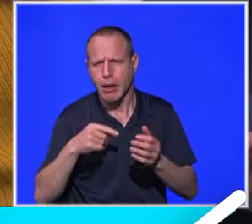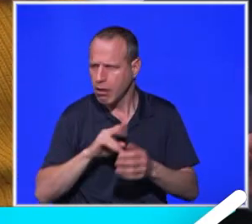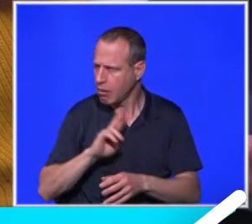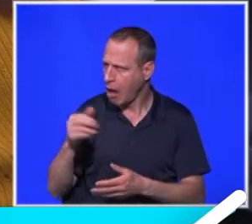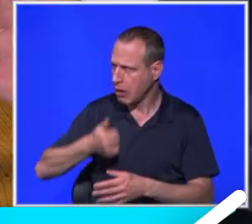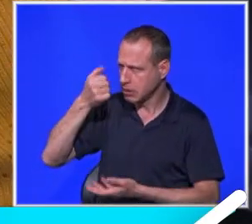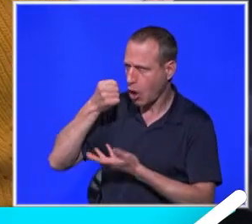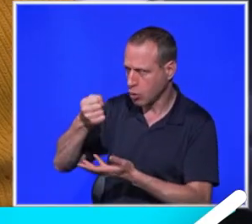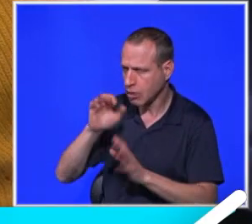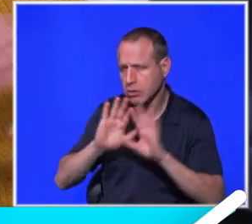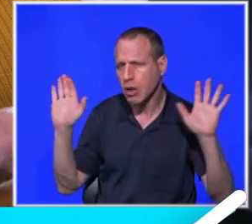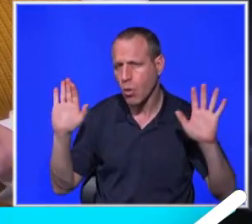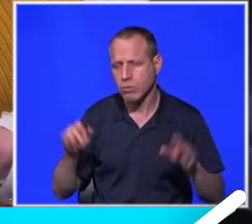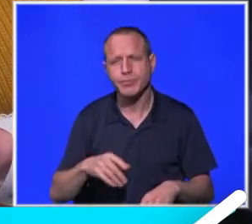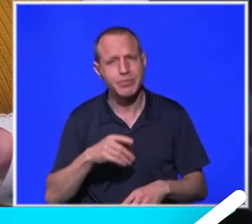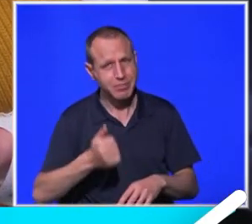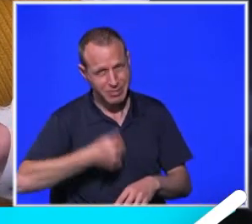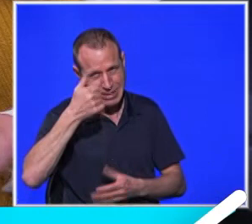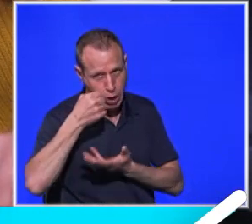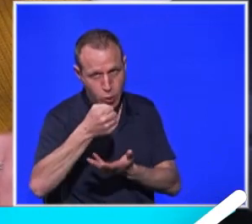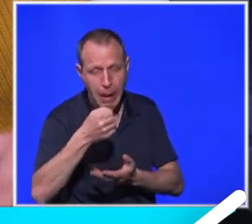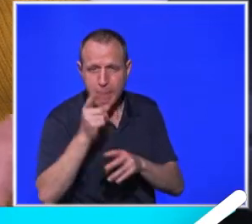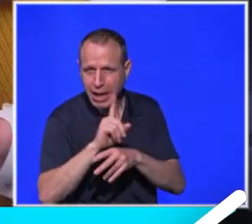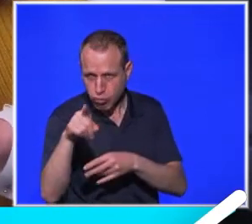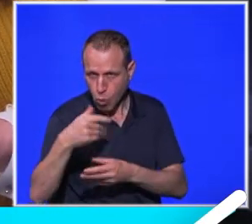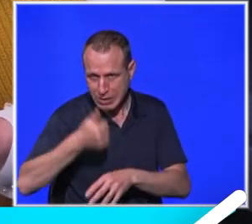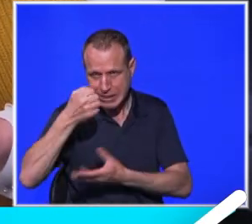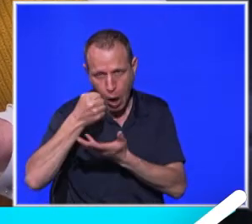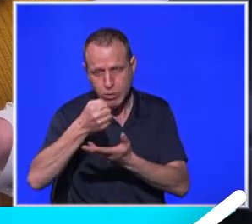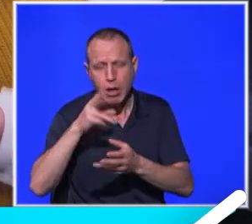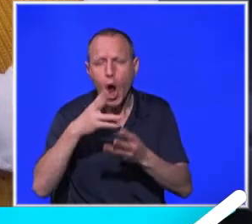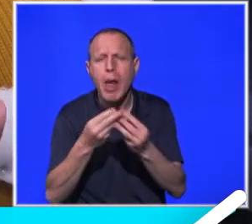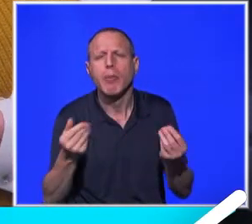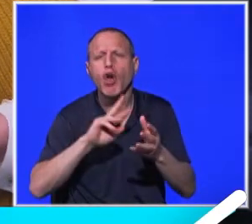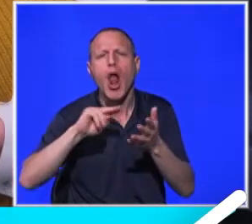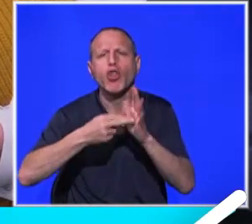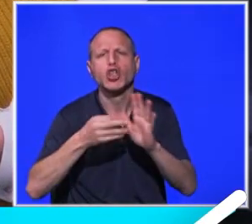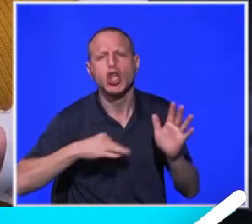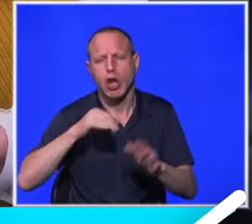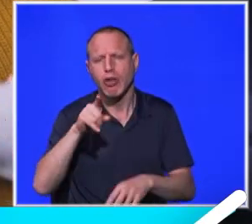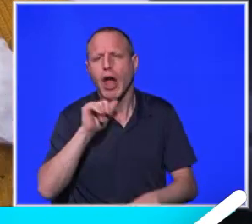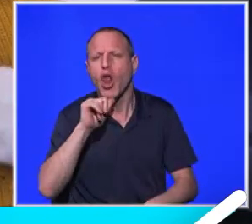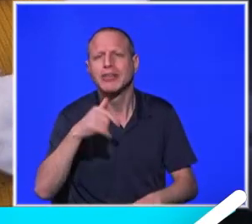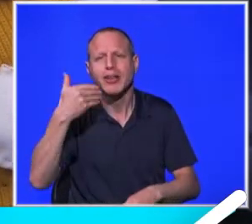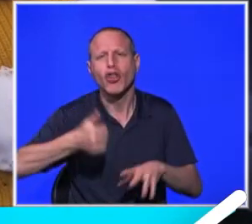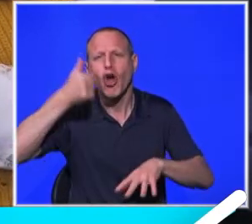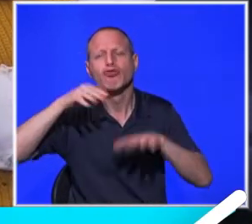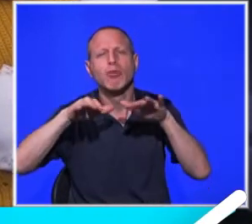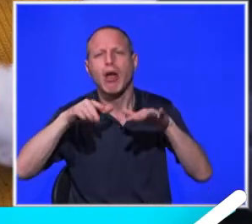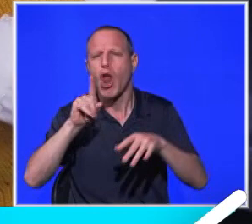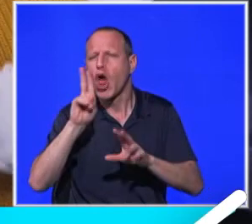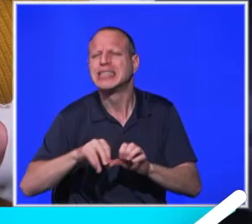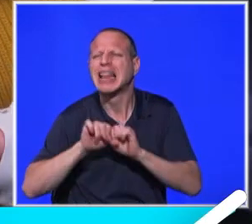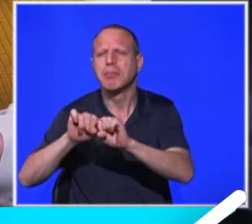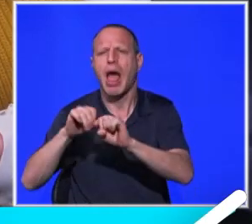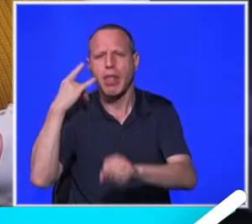האוצר, זה הכל. שר האוצר. וברגע שהוא יהיה שר האוצר, הוא יכול לממש את כל התוכניות שלנו. כשאתה לא שואף להיות ראש ממשלה, אתה לא צריך את תמיכת החרדים.